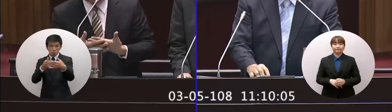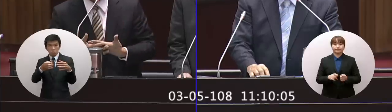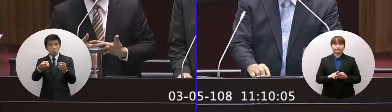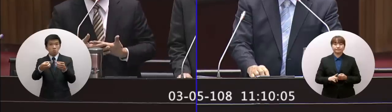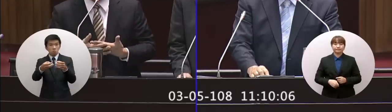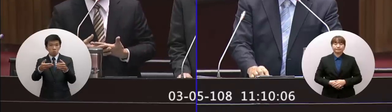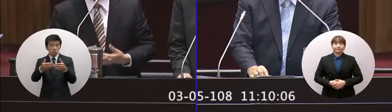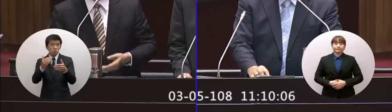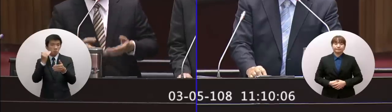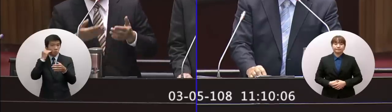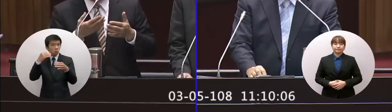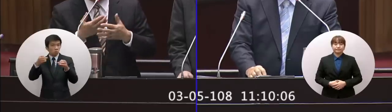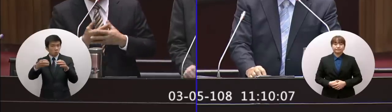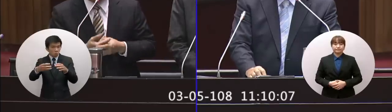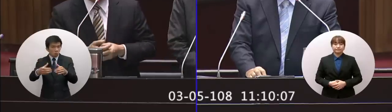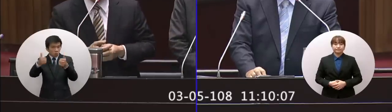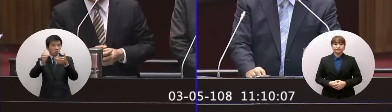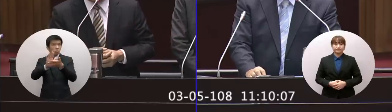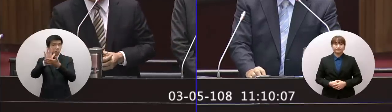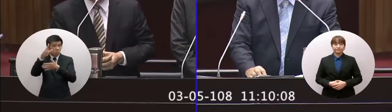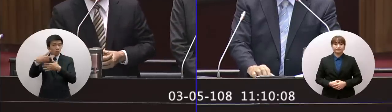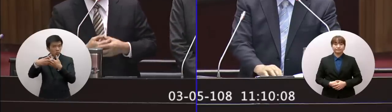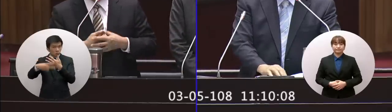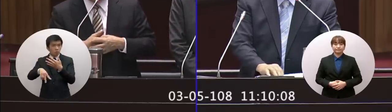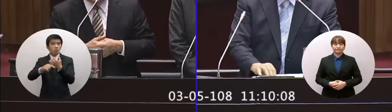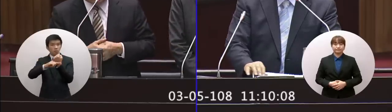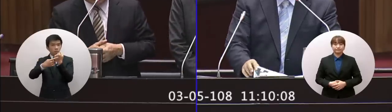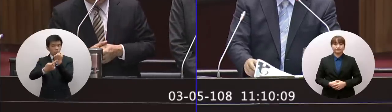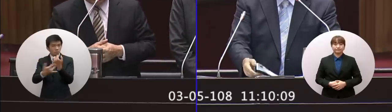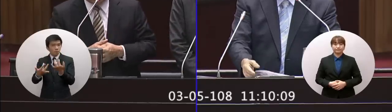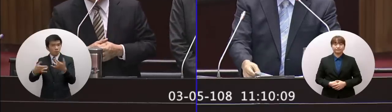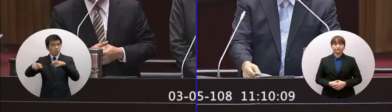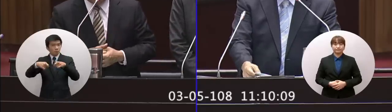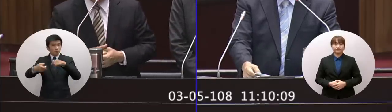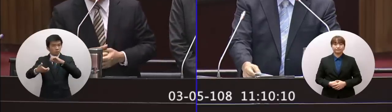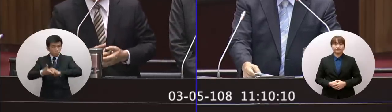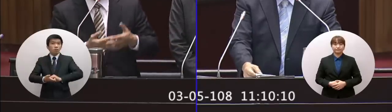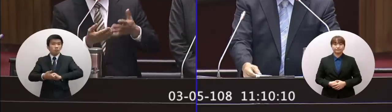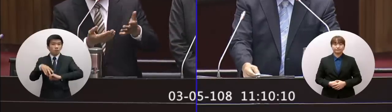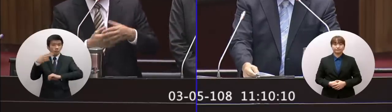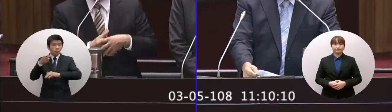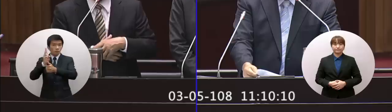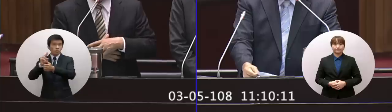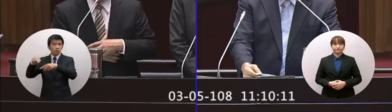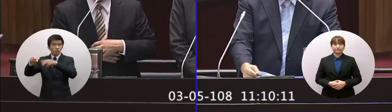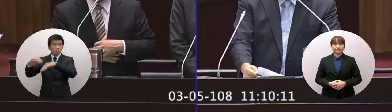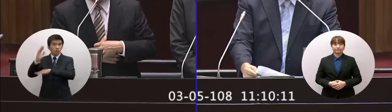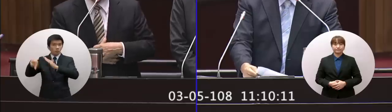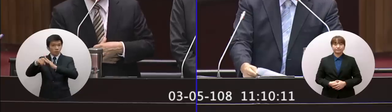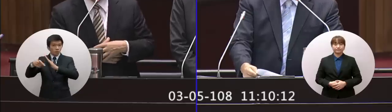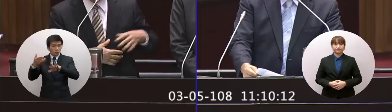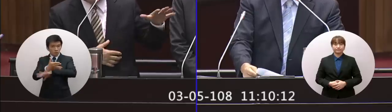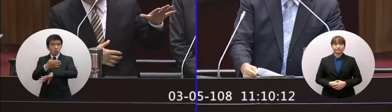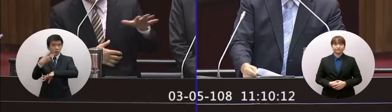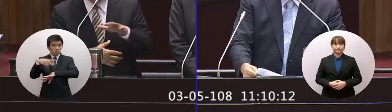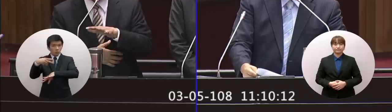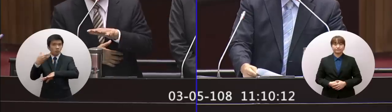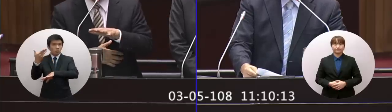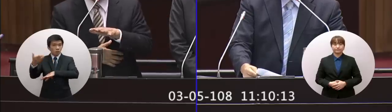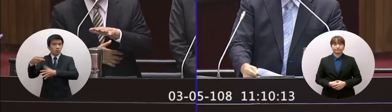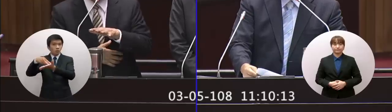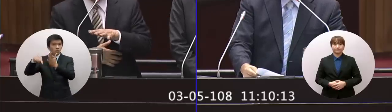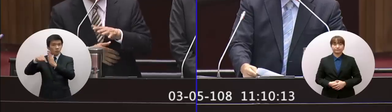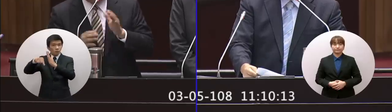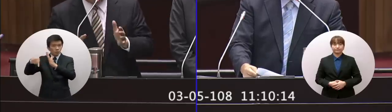形成共识后才能拟定草案，经行政院会通过送请贵院审议，这有一